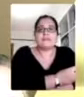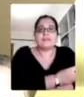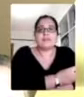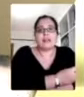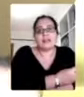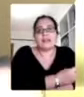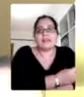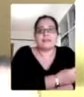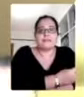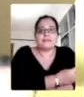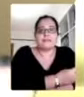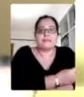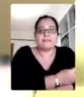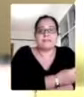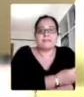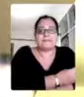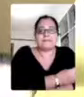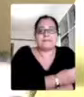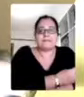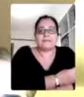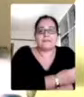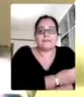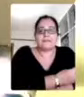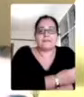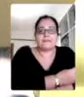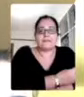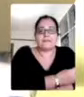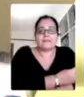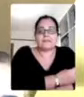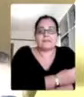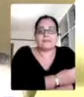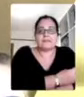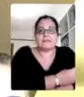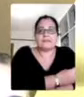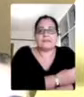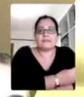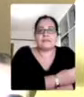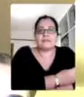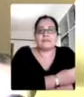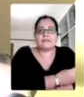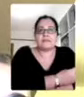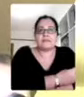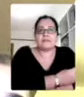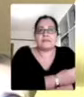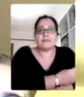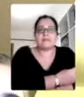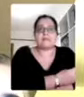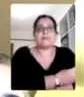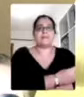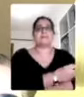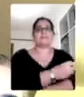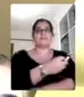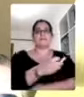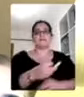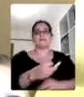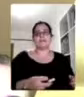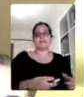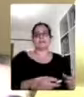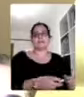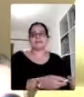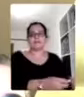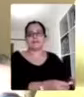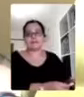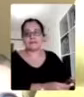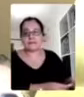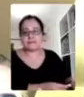bizim ülkemizde daha önce de Aynen. anlatmıştım bunu tütün ithal edilemiyor olmasının sebebi yasak olması değil vergilerden dolayı fiyatların